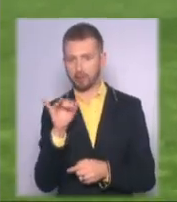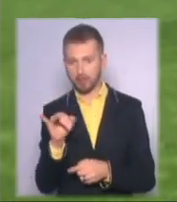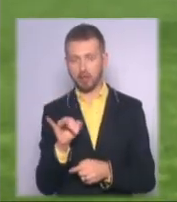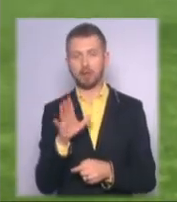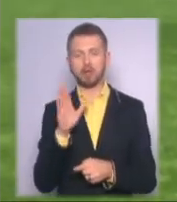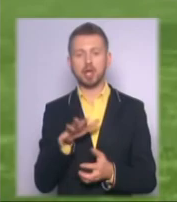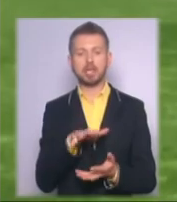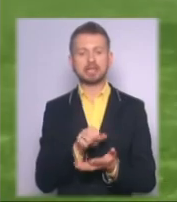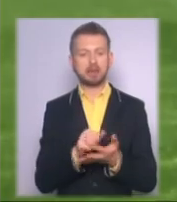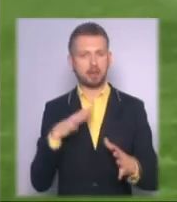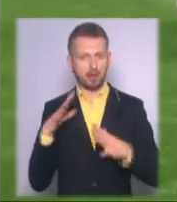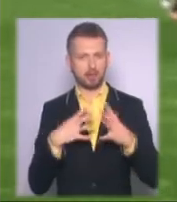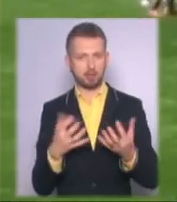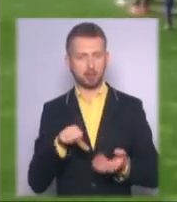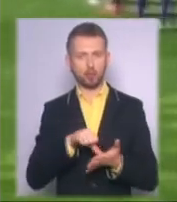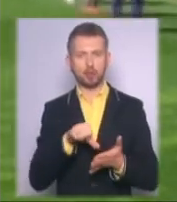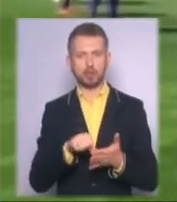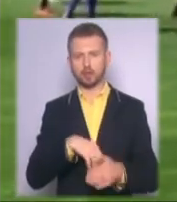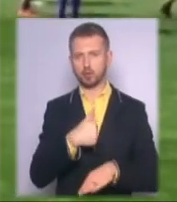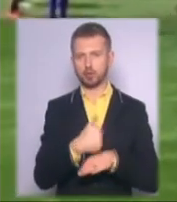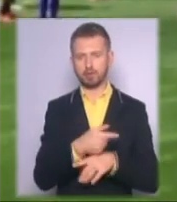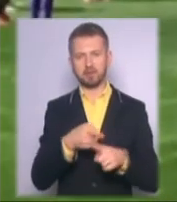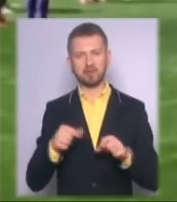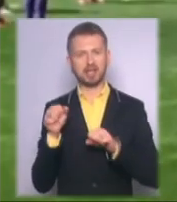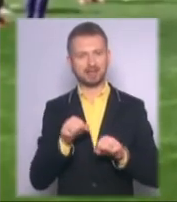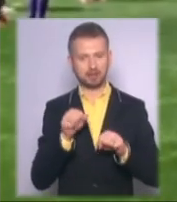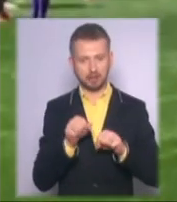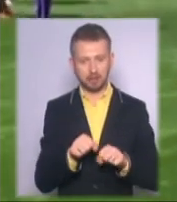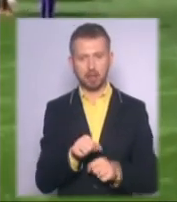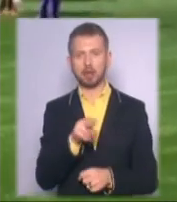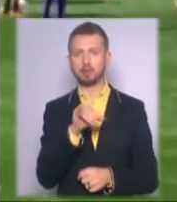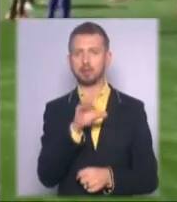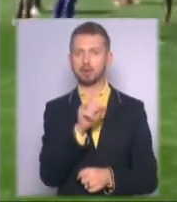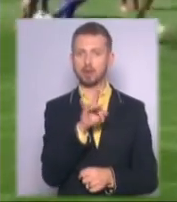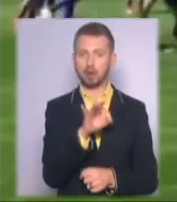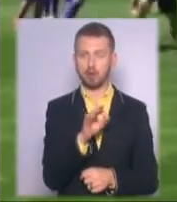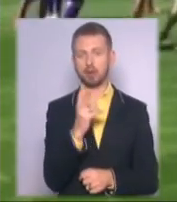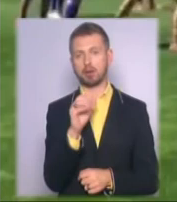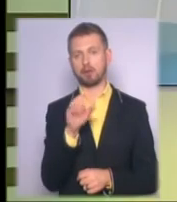занятті прийняли участь ключові півзахисники «Фіалок» Давид Пісаро і Борха Валеро.